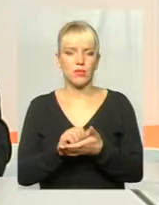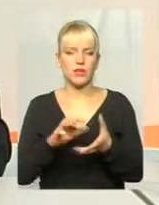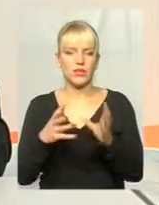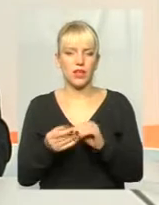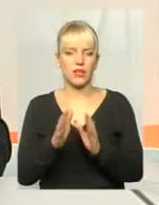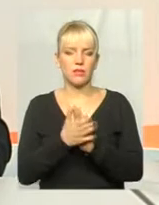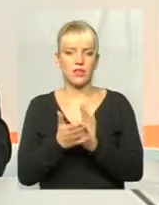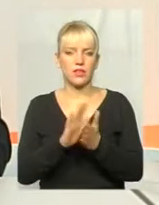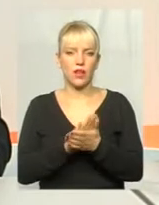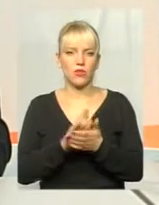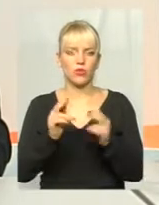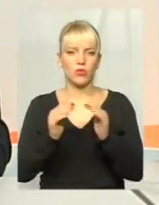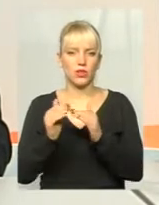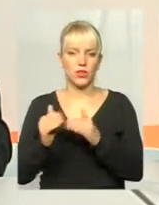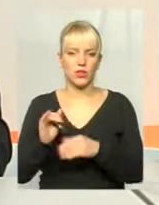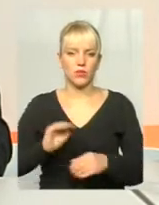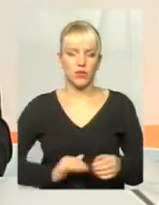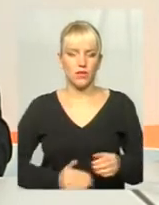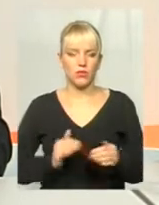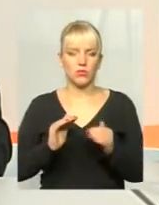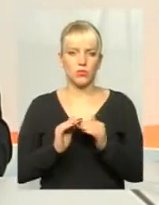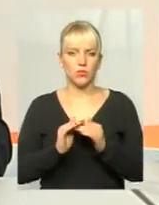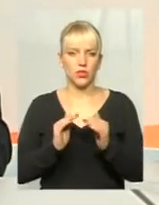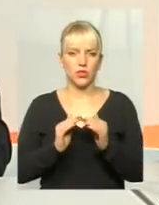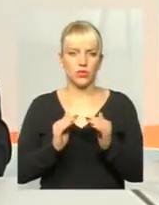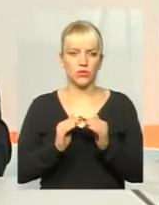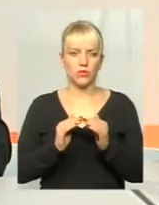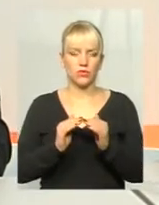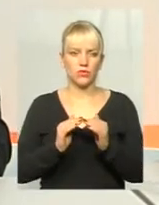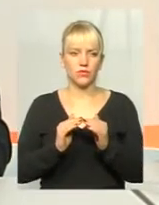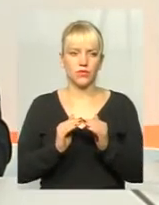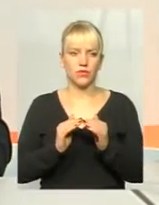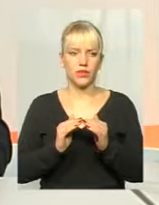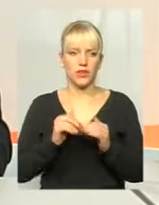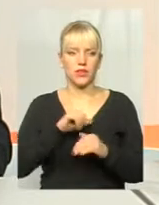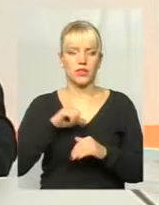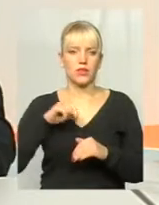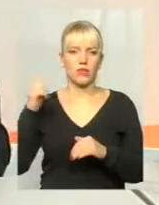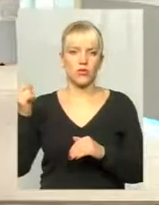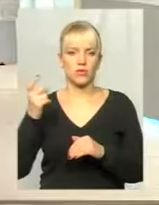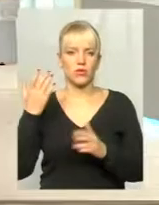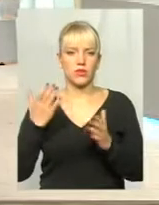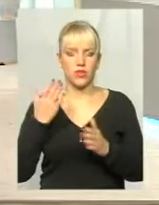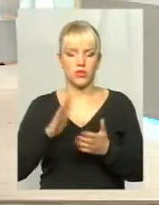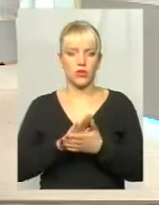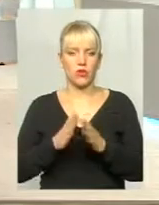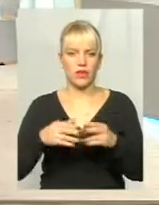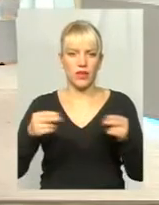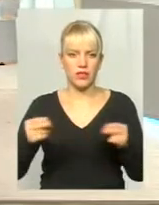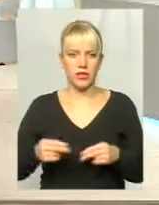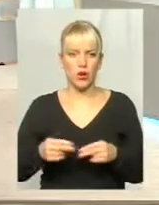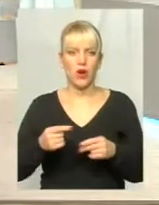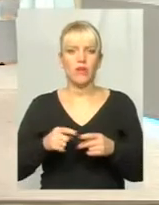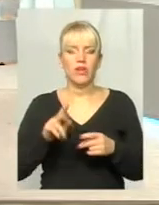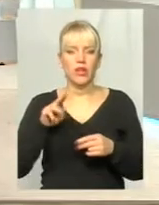станом будинків. В приватному будинку, звичайно, укладає сам господар. Якщо укладається договір, відповідно,